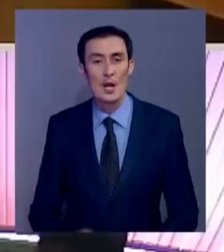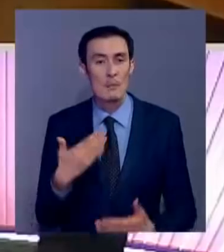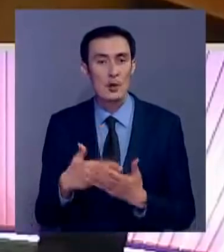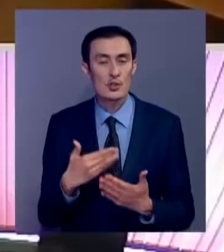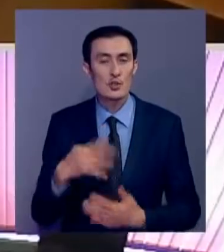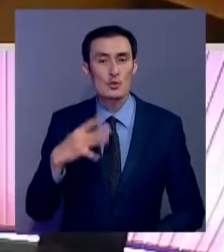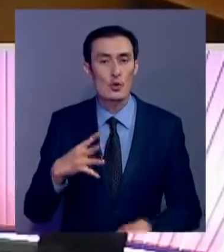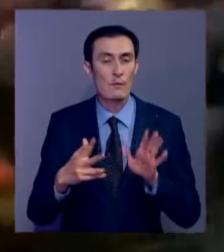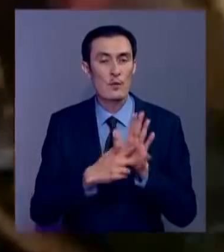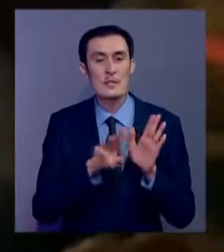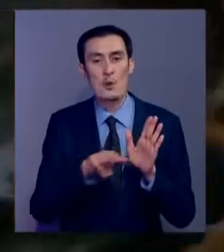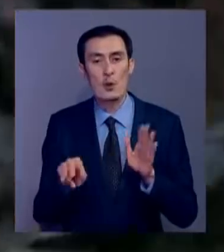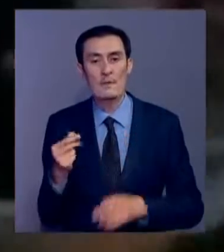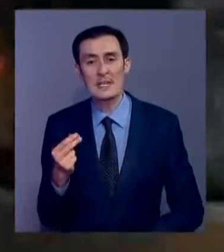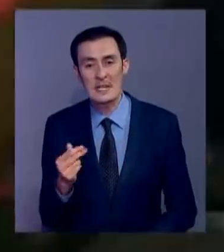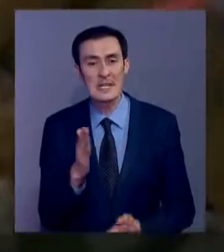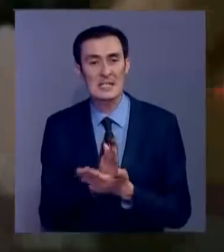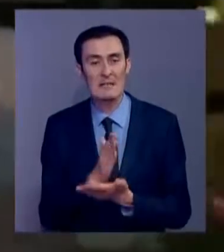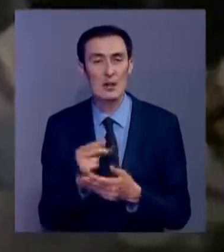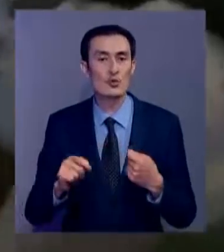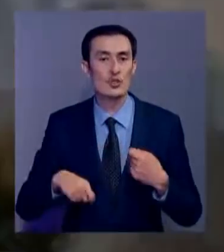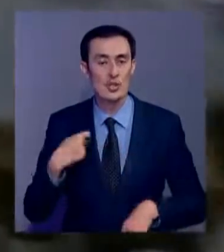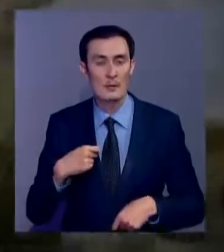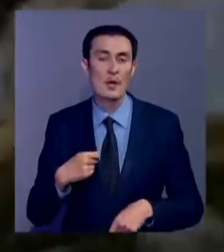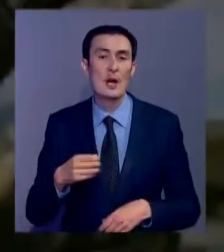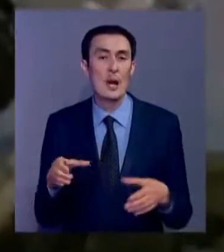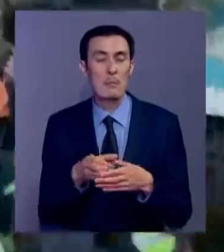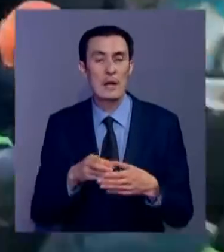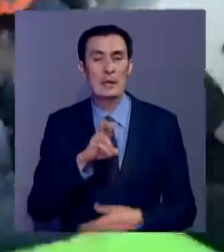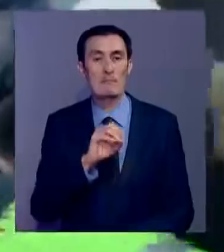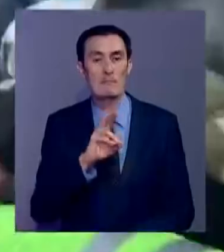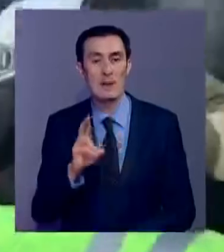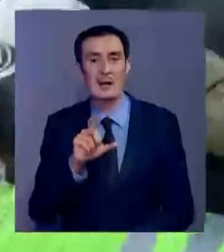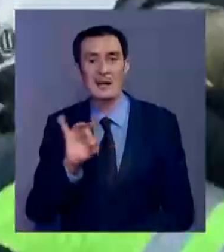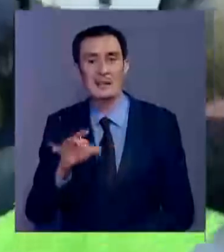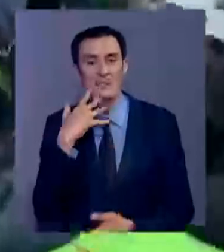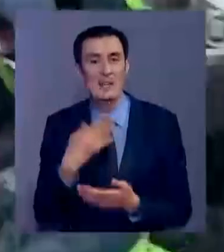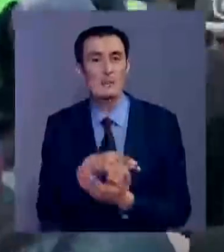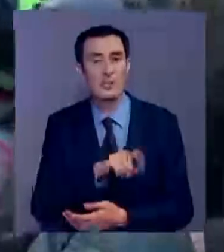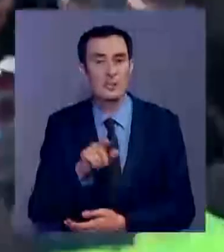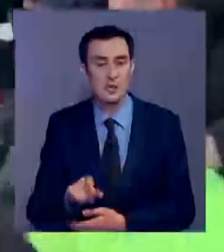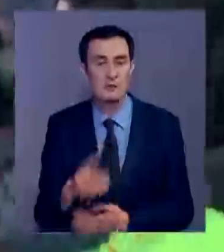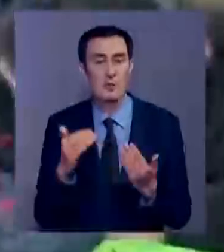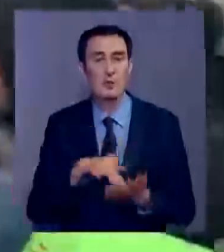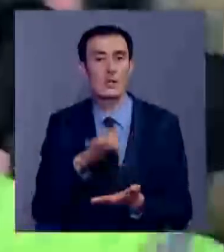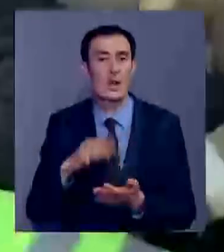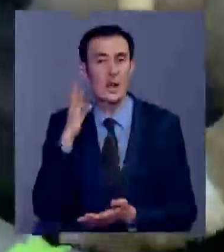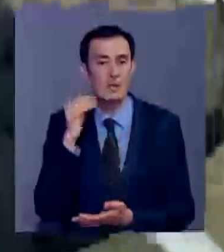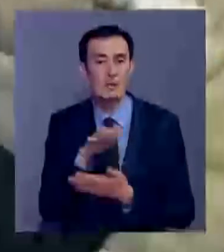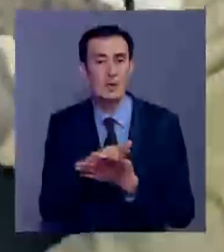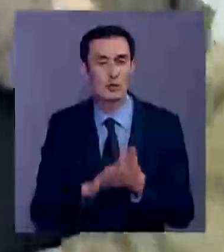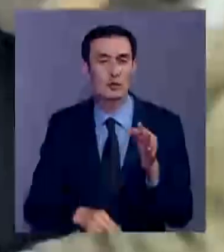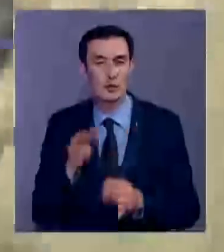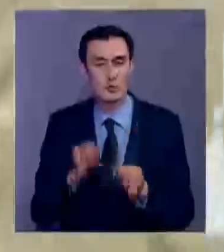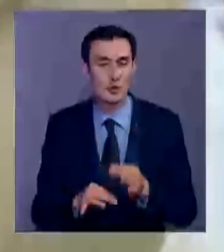Почти 48 миллионов тенге составил ущерб, нанесенный компанией Big Air своим пассажирам. В Алматы продолжаются